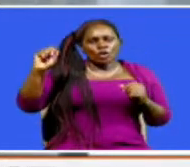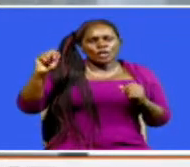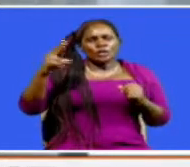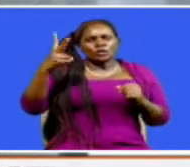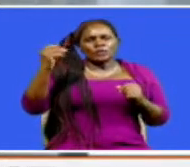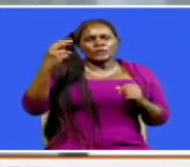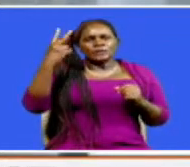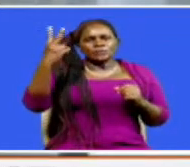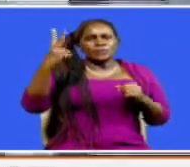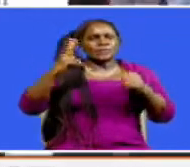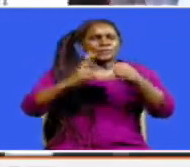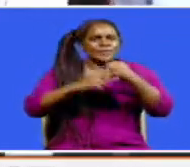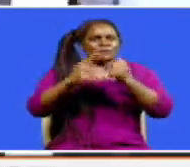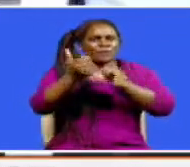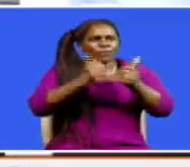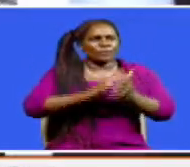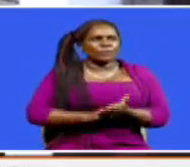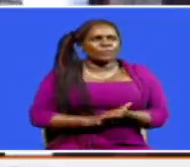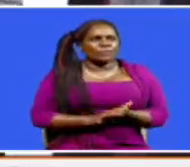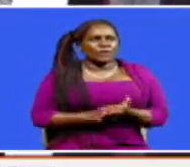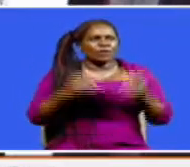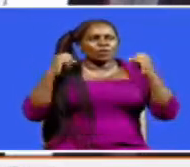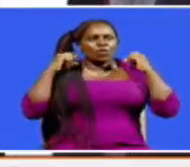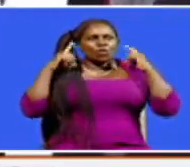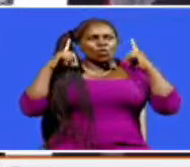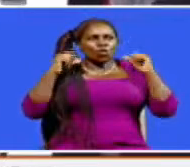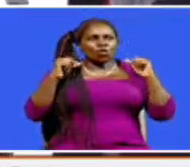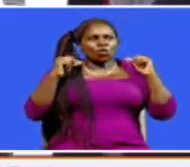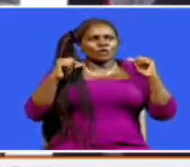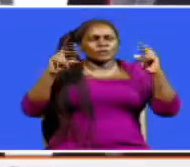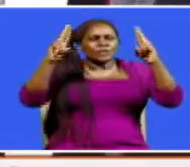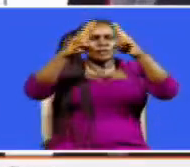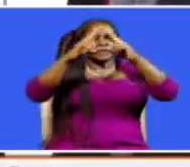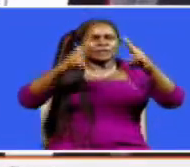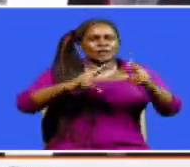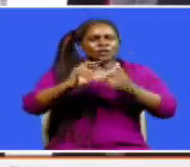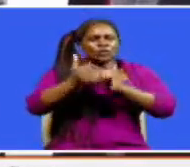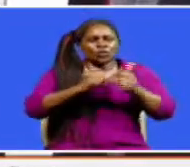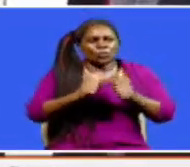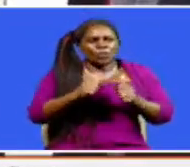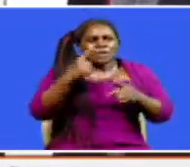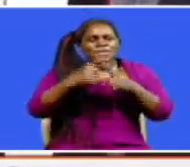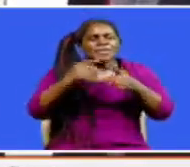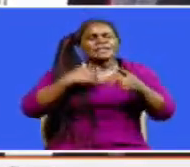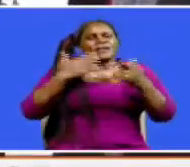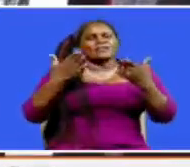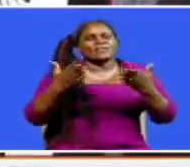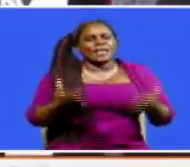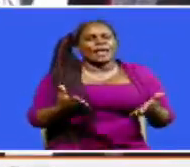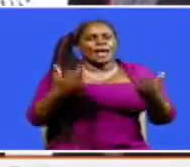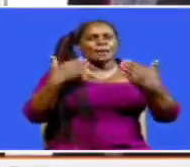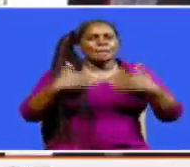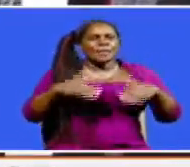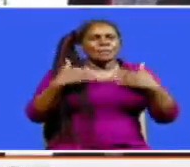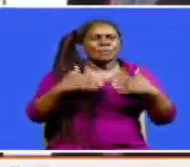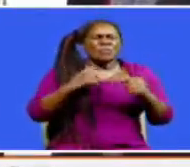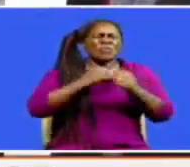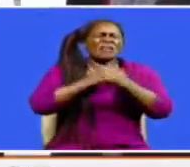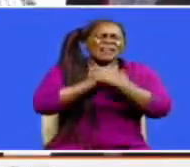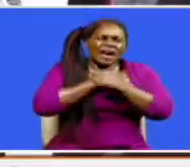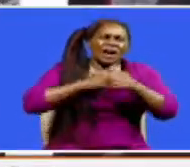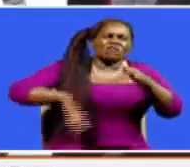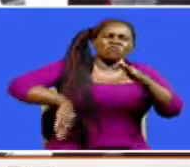matches. To host the international tournament, na miaka bado iko. Na ile watu wanapenda kuona